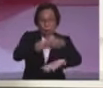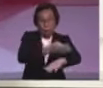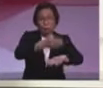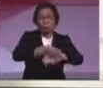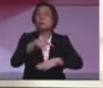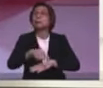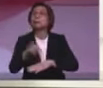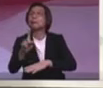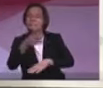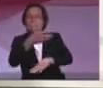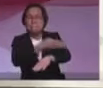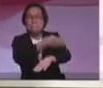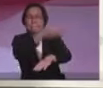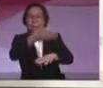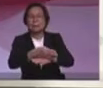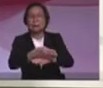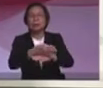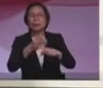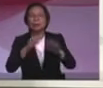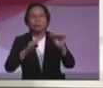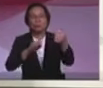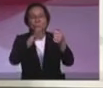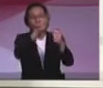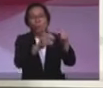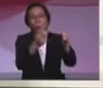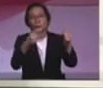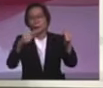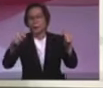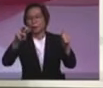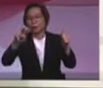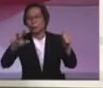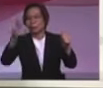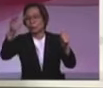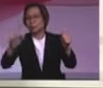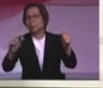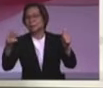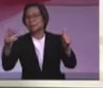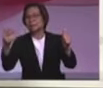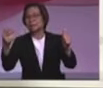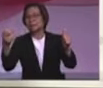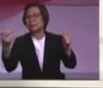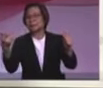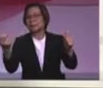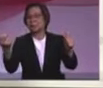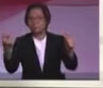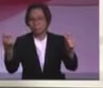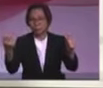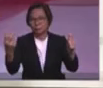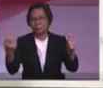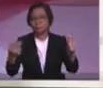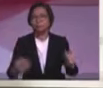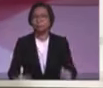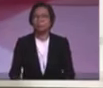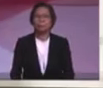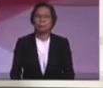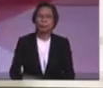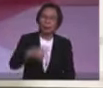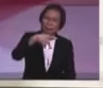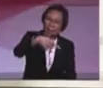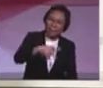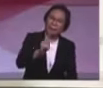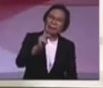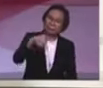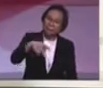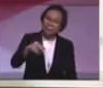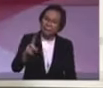di Bentong bermula 10 Disember 2020 hingga 23 Disember 2020. PKPD di